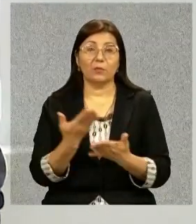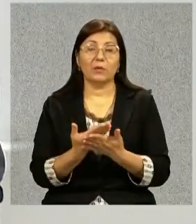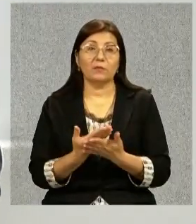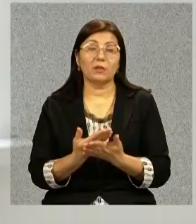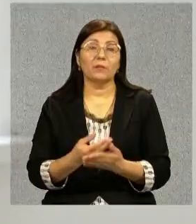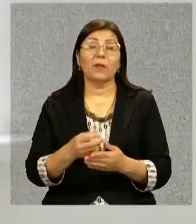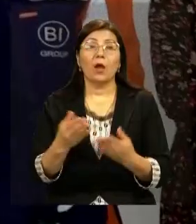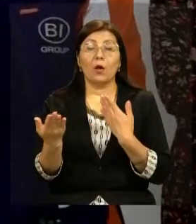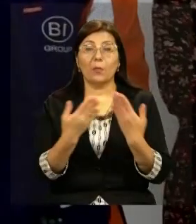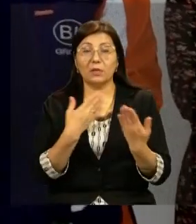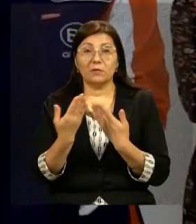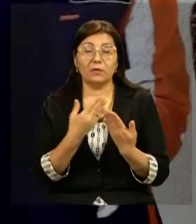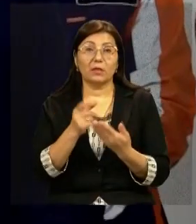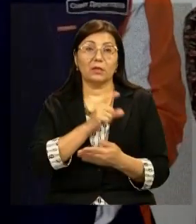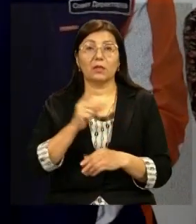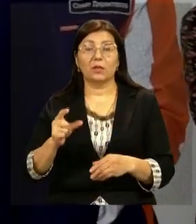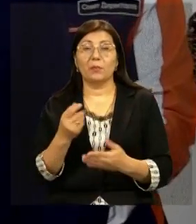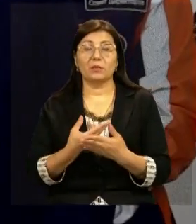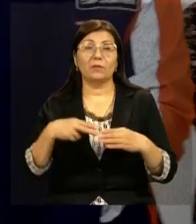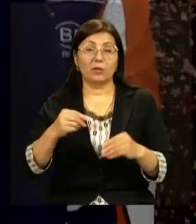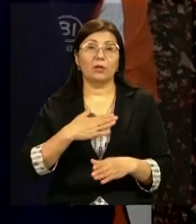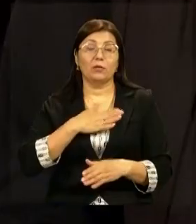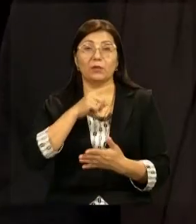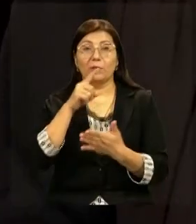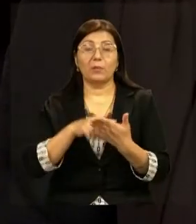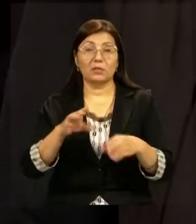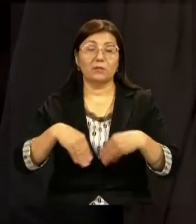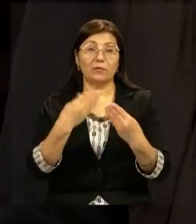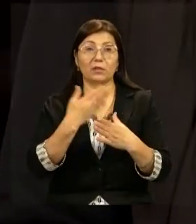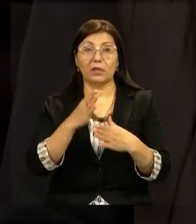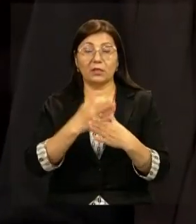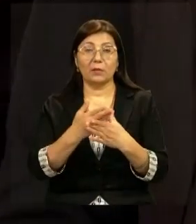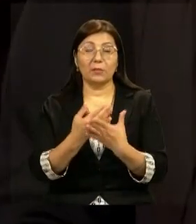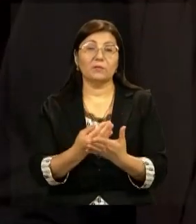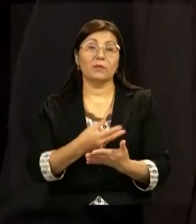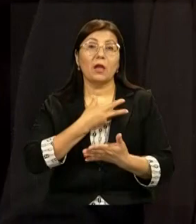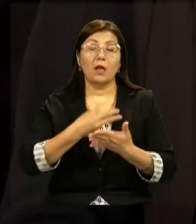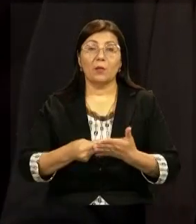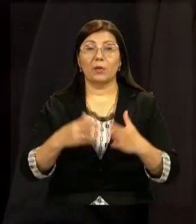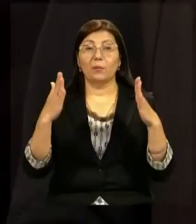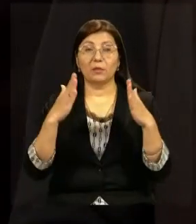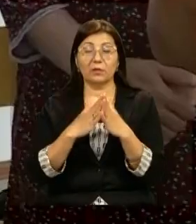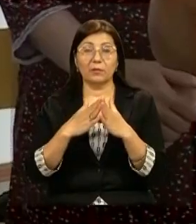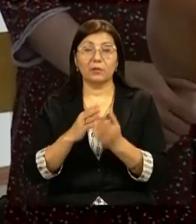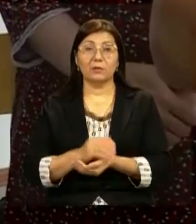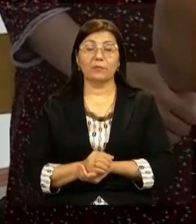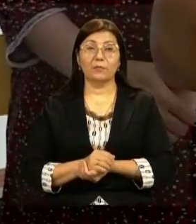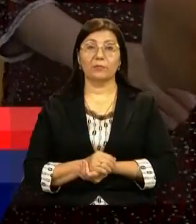Бозумбаев пообщался с эвакуированными гражданами. Людей волновали вопросы выплаты кредитов, восстановления и приобретения жилья.